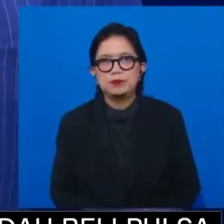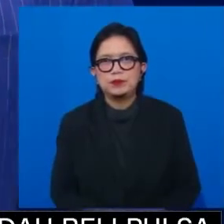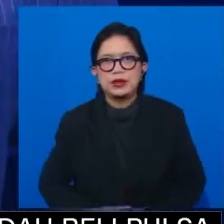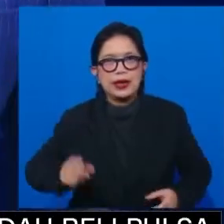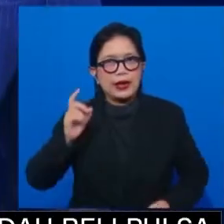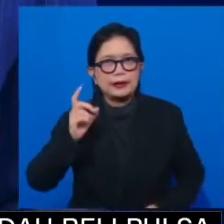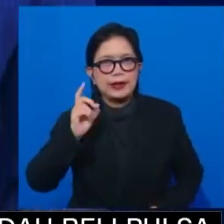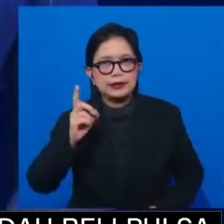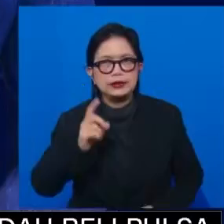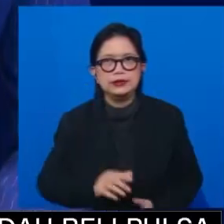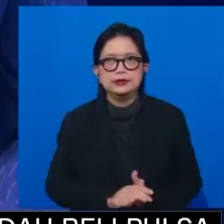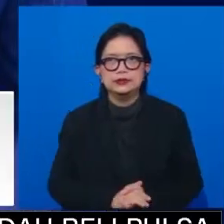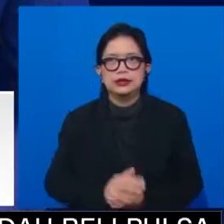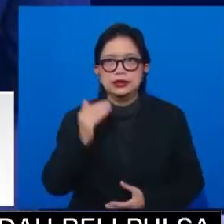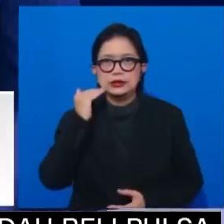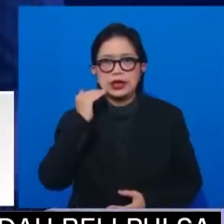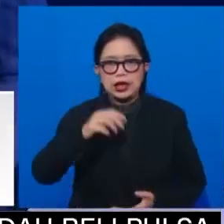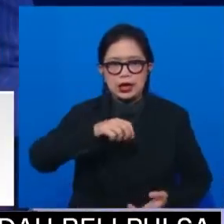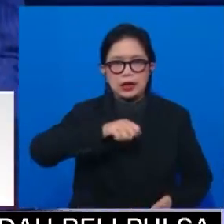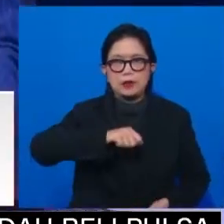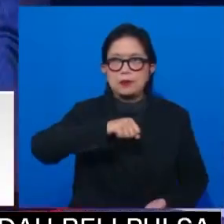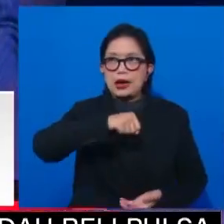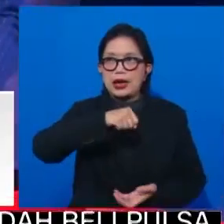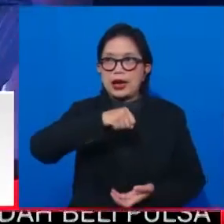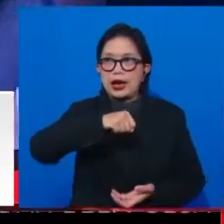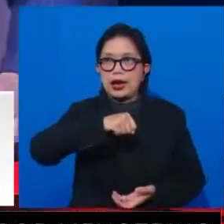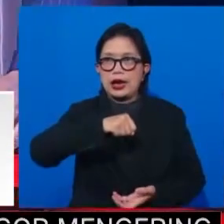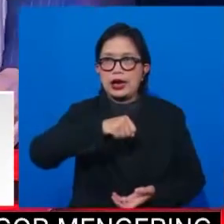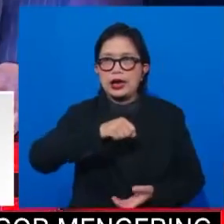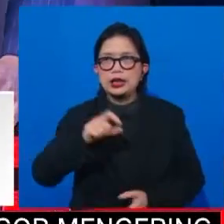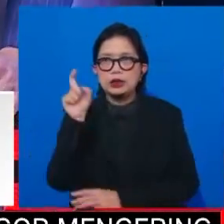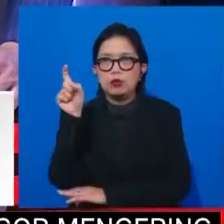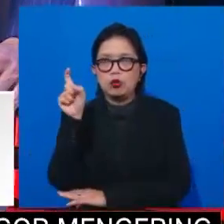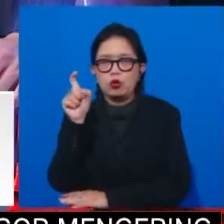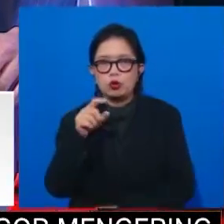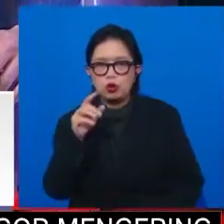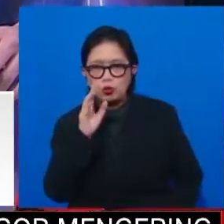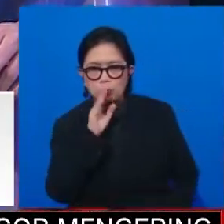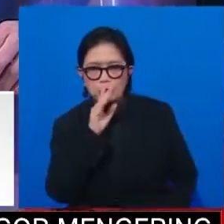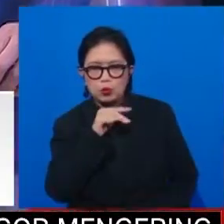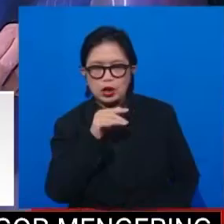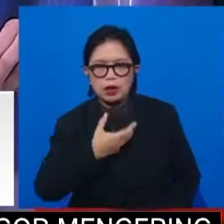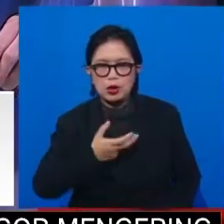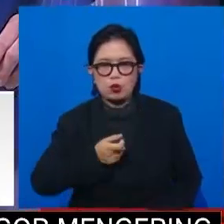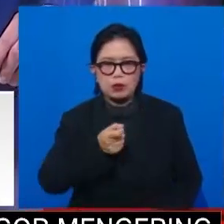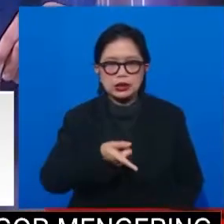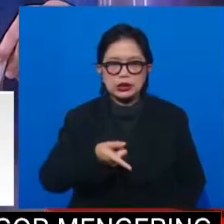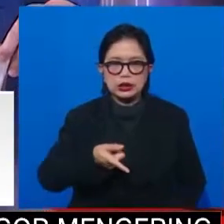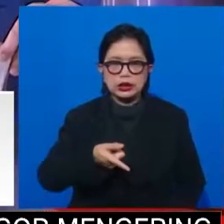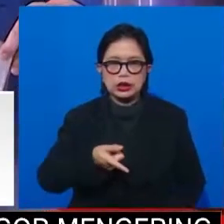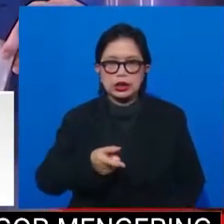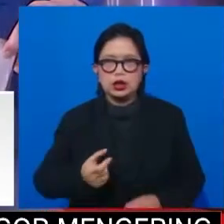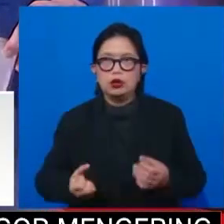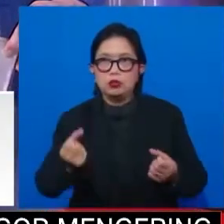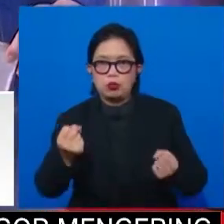Waspadalah menjaga barang berharga Anda. Di Bogor, Jawa Barat, bermodus pura-pura beli kendaraan, seorang pemuda merampas mobil korbannya